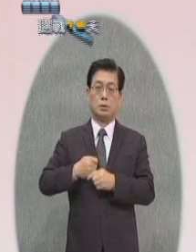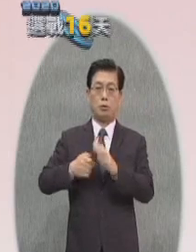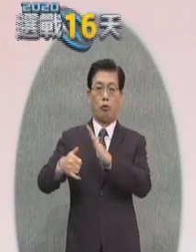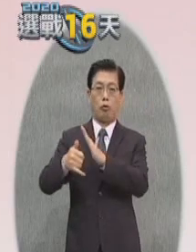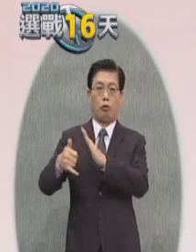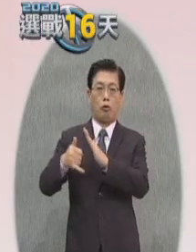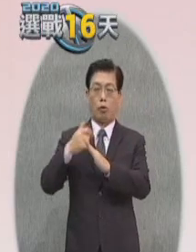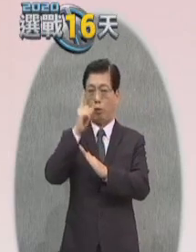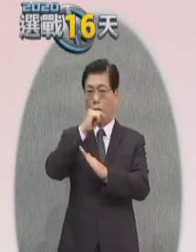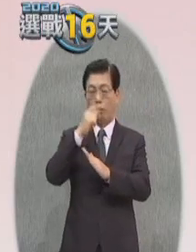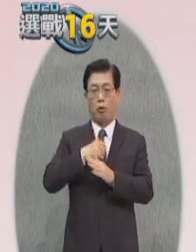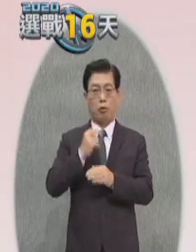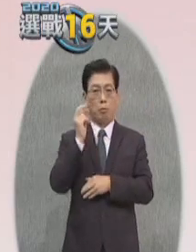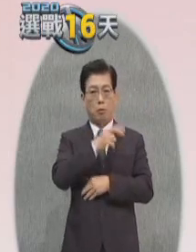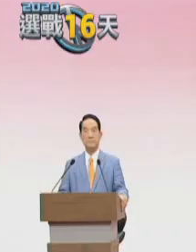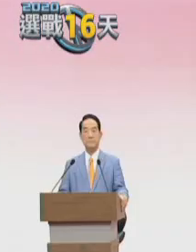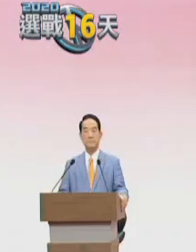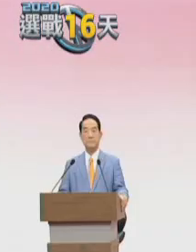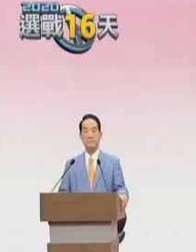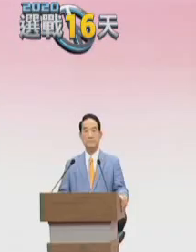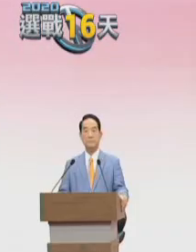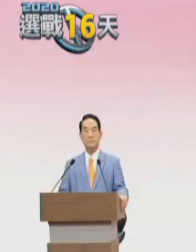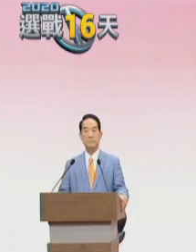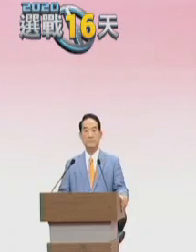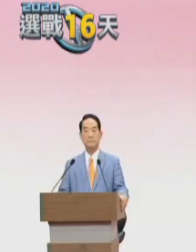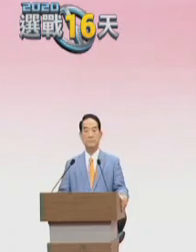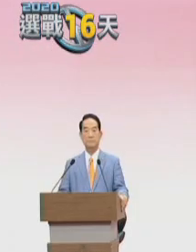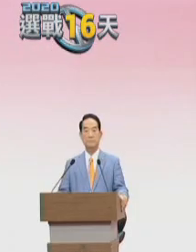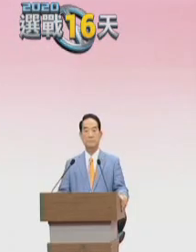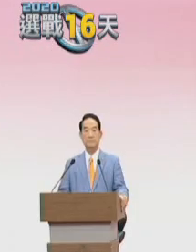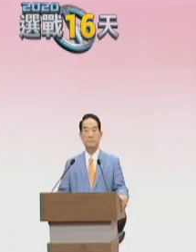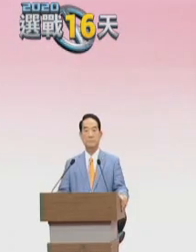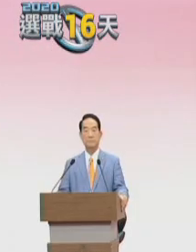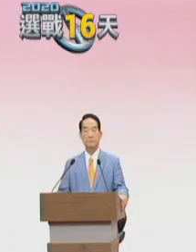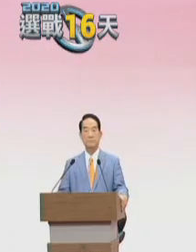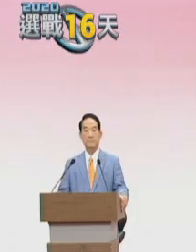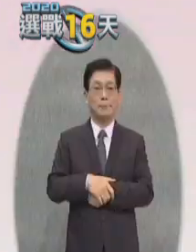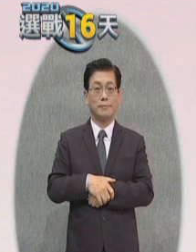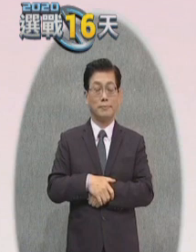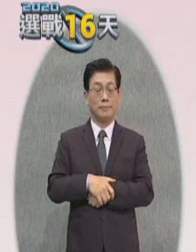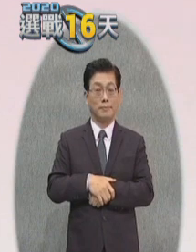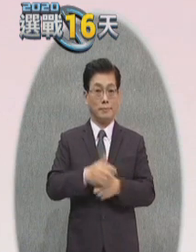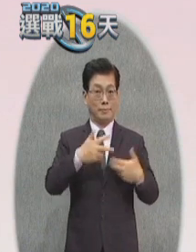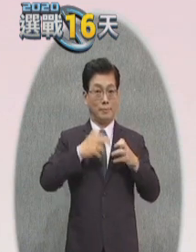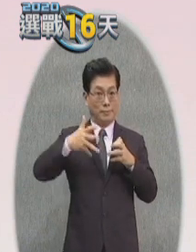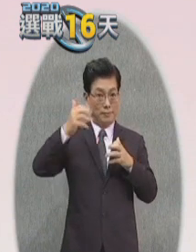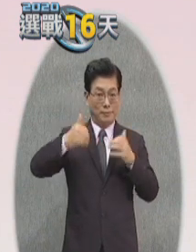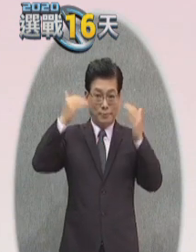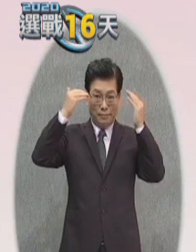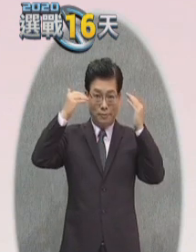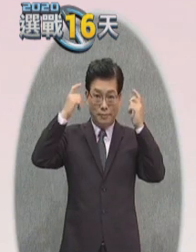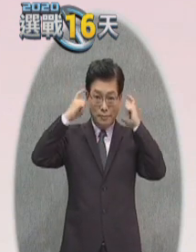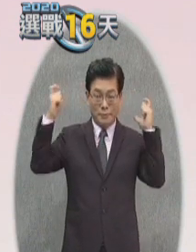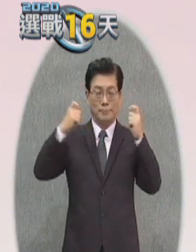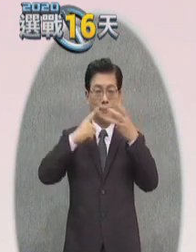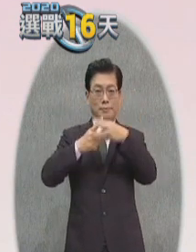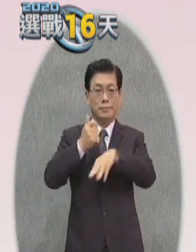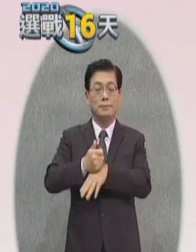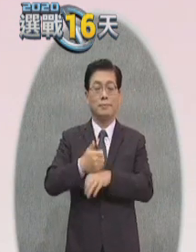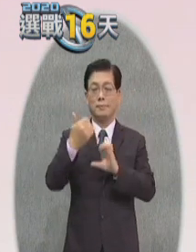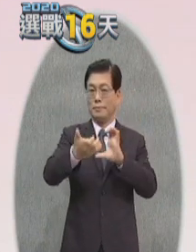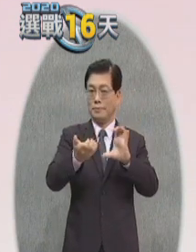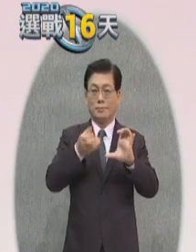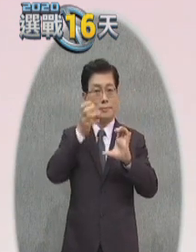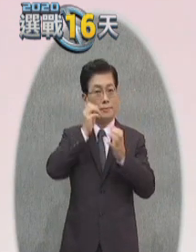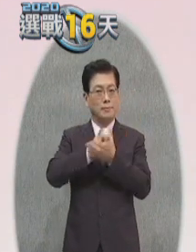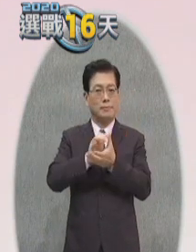面，把它当作是一个大海。 轮到国民党候选人韩国瑜发言时，他开口先说圣诞快乐，接着批